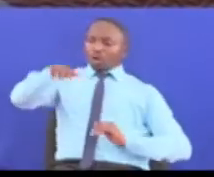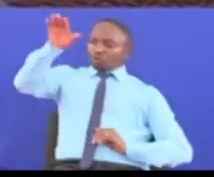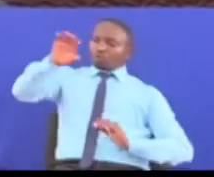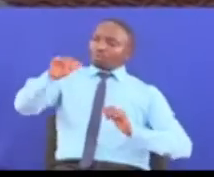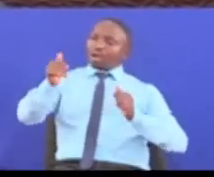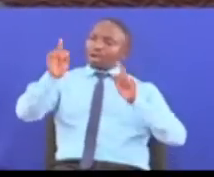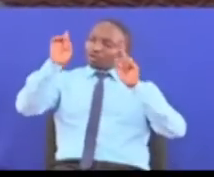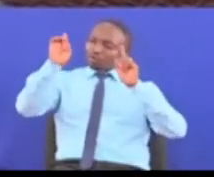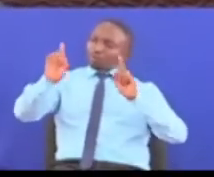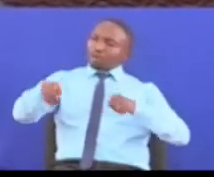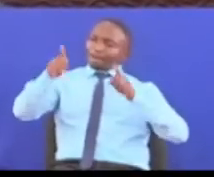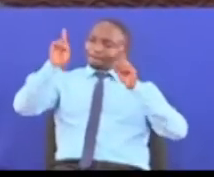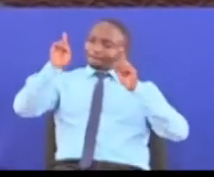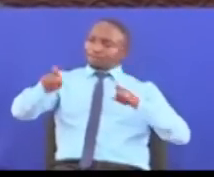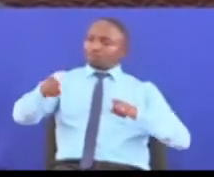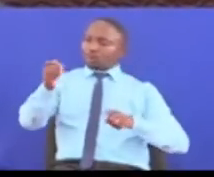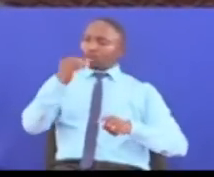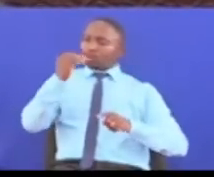bado ana melea kula maisha